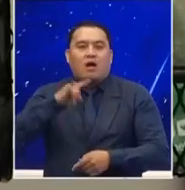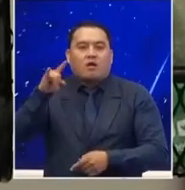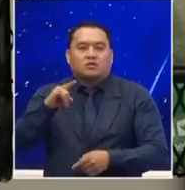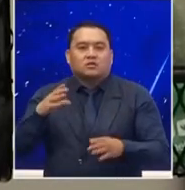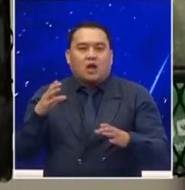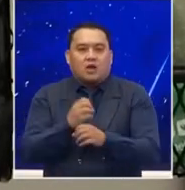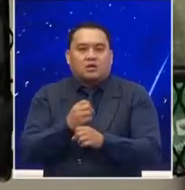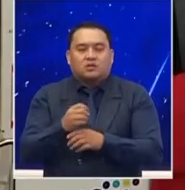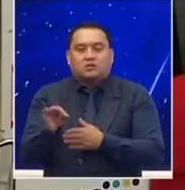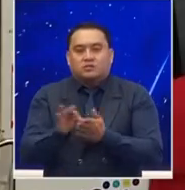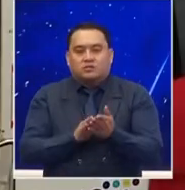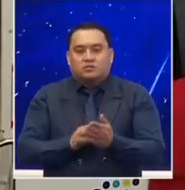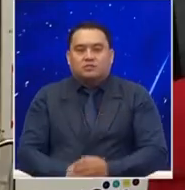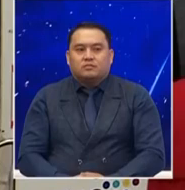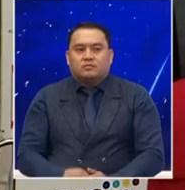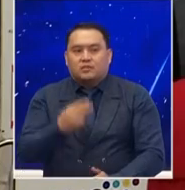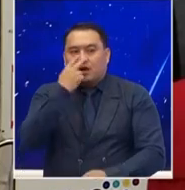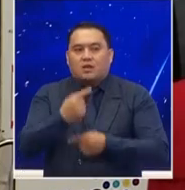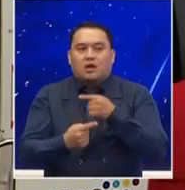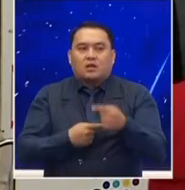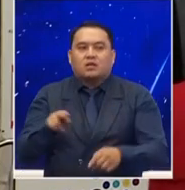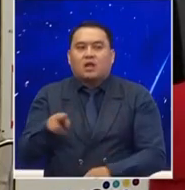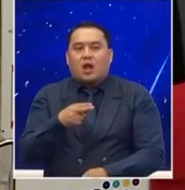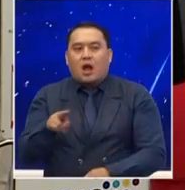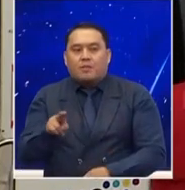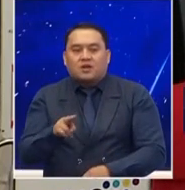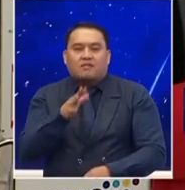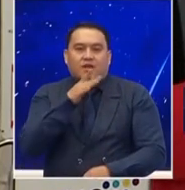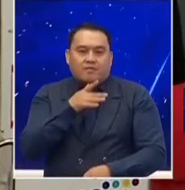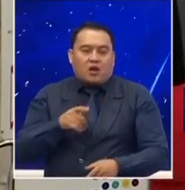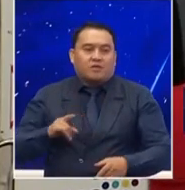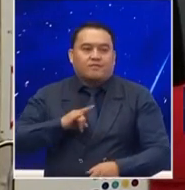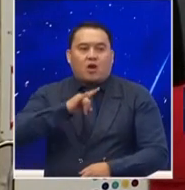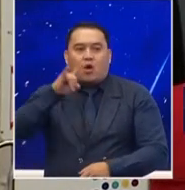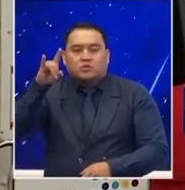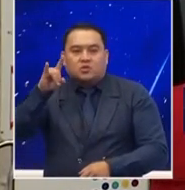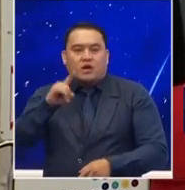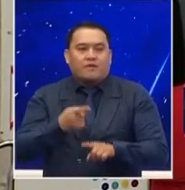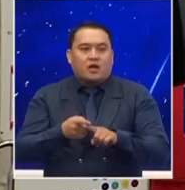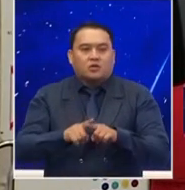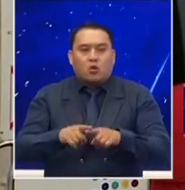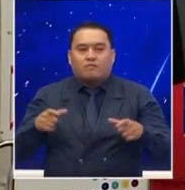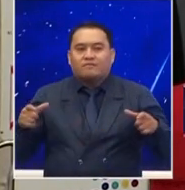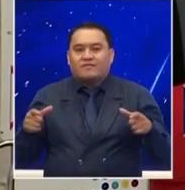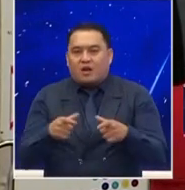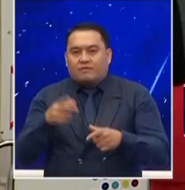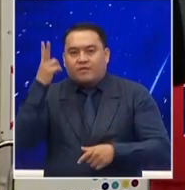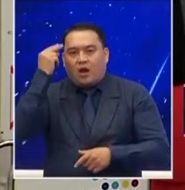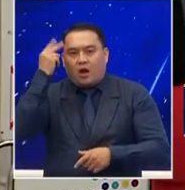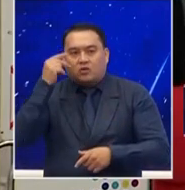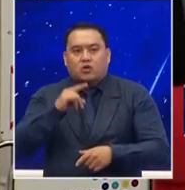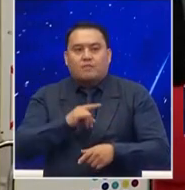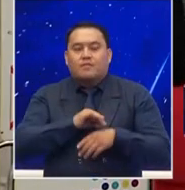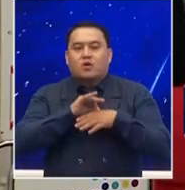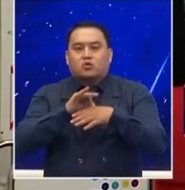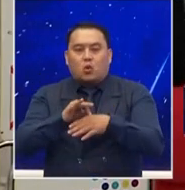авиаперевозок уменьшилась в разы. Традиционно декабрь является пиковым периодом в гражданском авиасообщении. Однако из-за пандемии количество